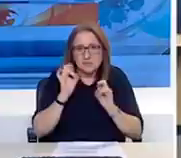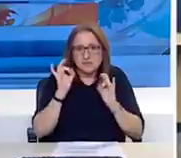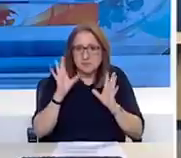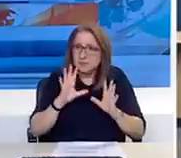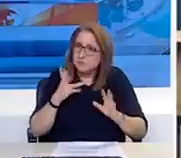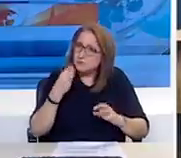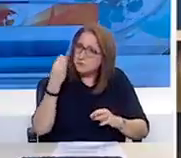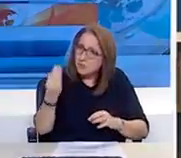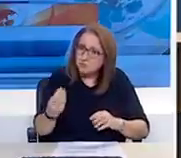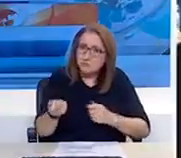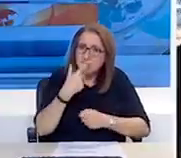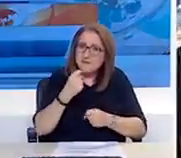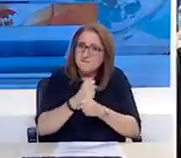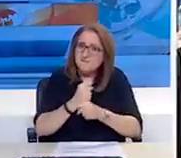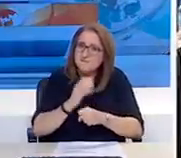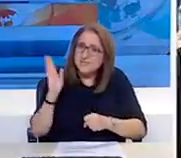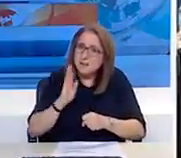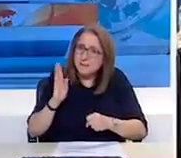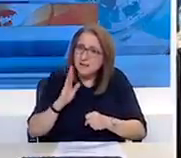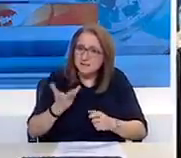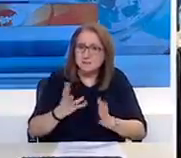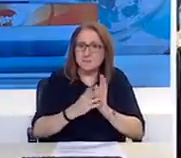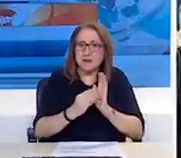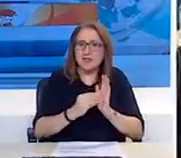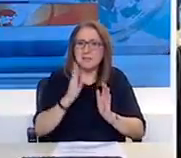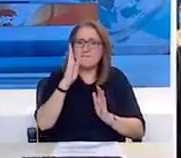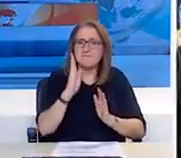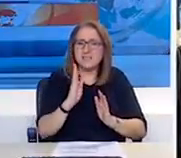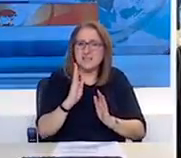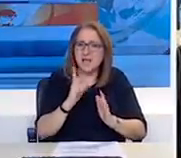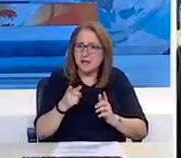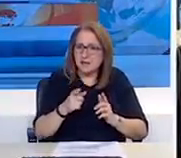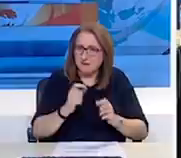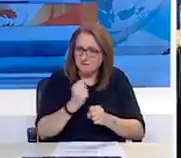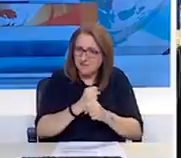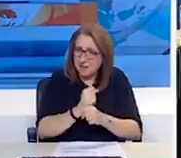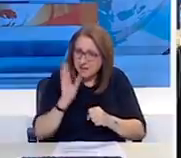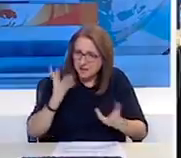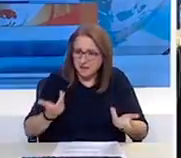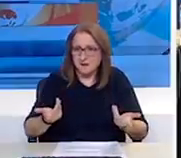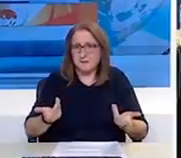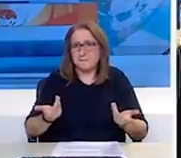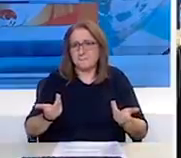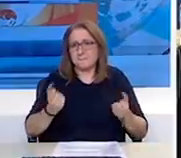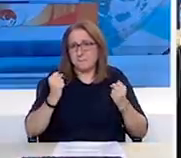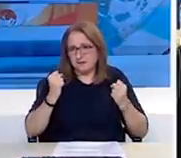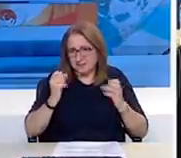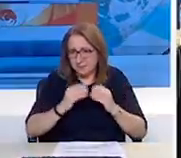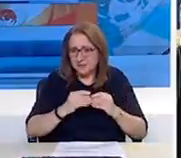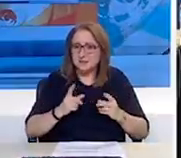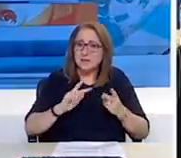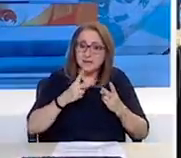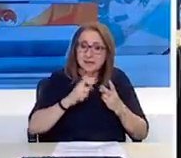που η έλλειψή της ενδέχεται να απορριθμίζει υποκείμενα νοσήματα. Επίσης, αν υπάρχει σκέψη να ληφθούν μέτρα για ενδεχόμενη αύξηση της